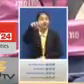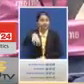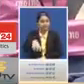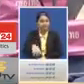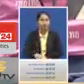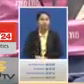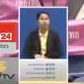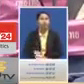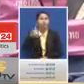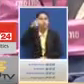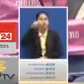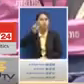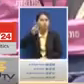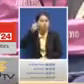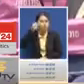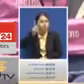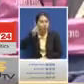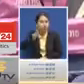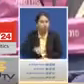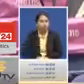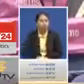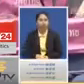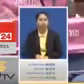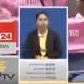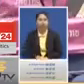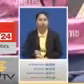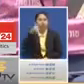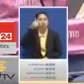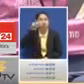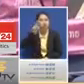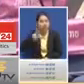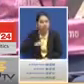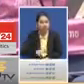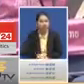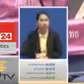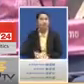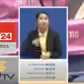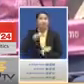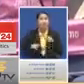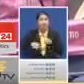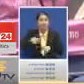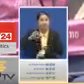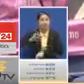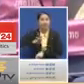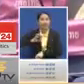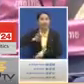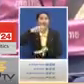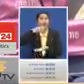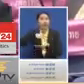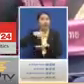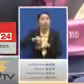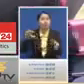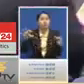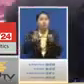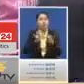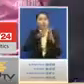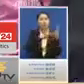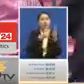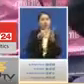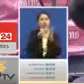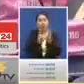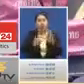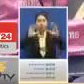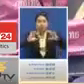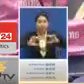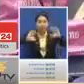ท่านประธานครับพอจะเห็นกลุ่มก้อนความคิดของเพื่อนสมาชิกที่ได้พูดถึงนโยบายของรัฐบาล